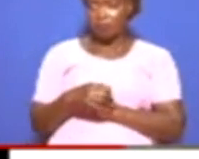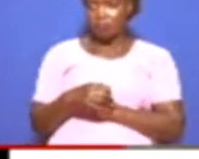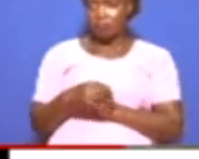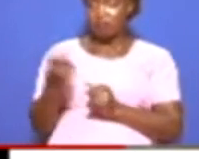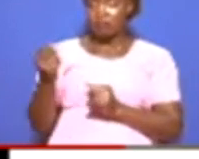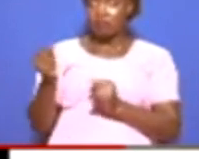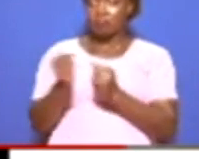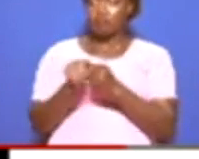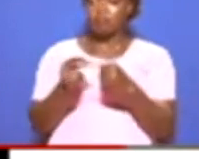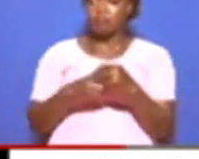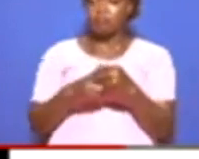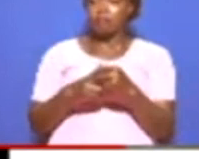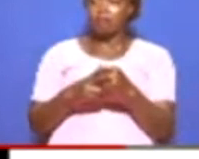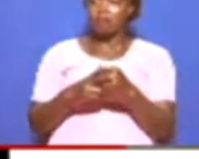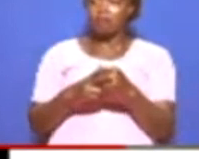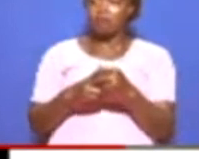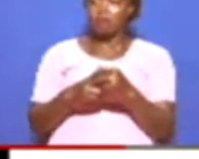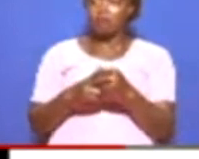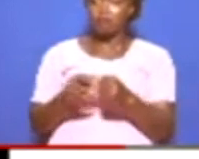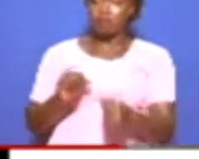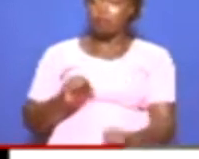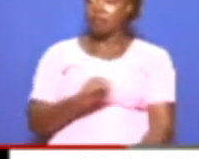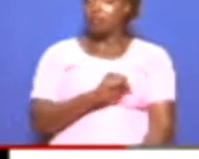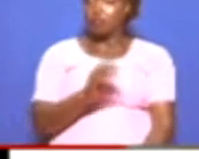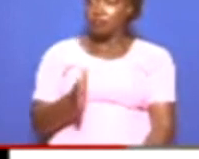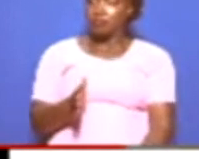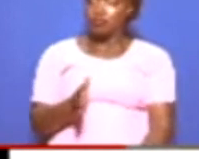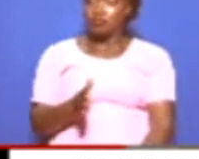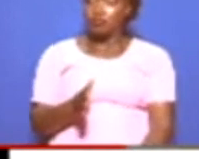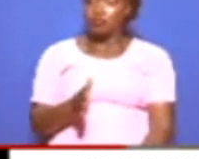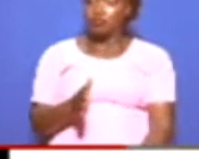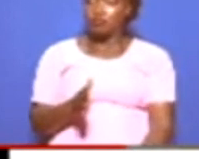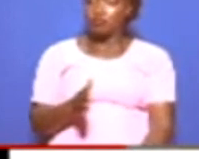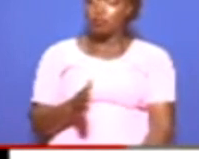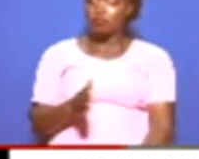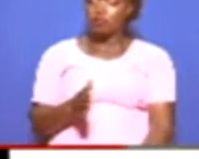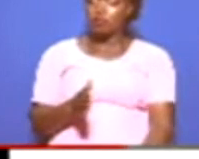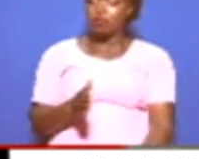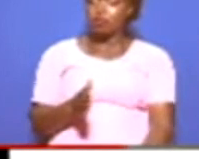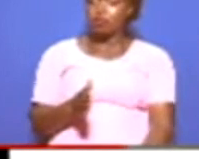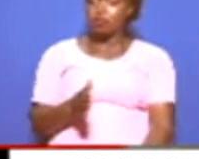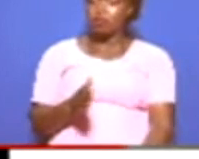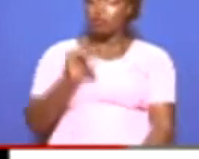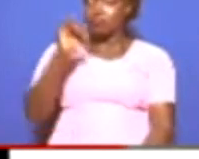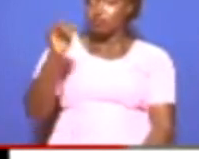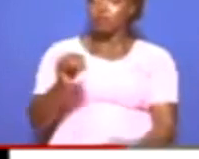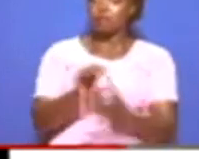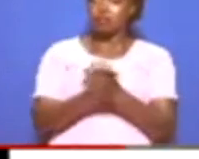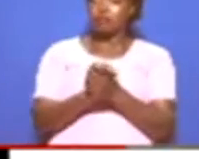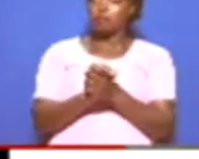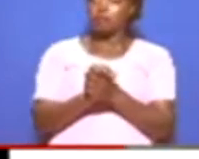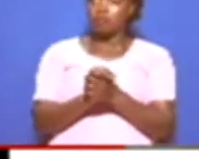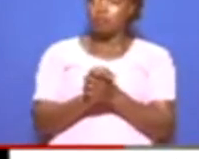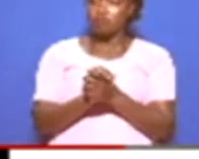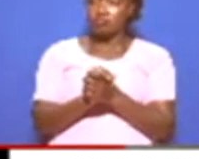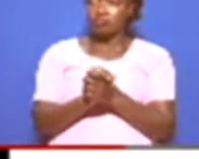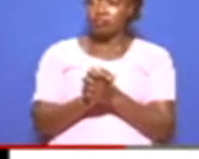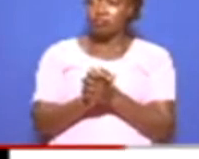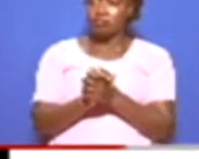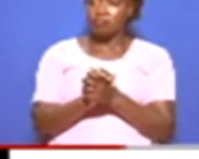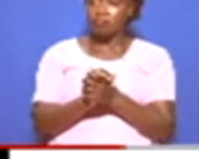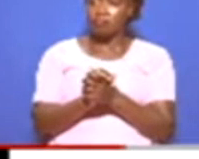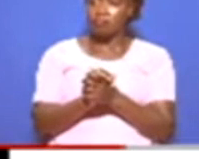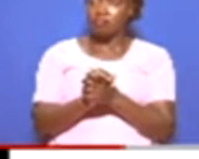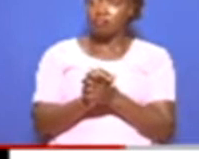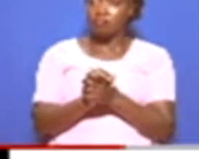2017 niliposimama kiti cha senator kule Busia kwa chama cha Jubilee ya rais wetu Uhuru